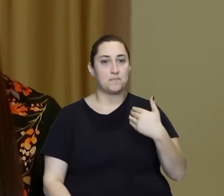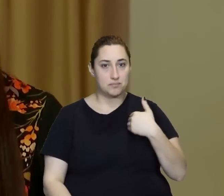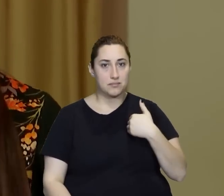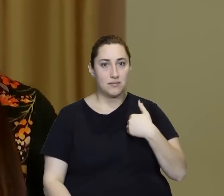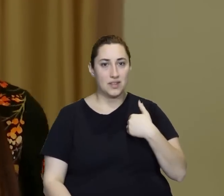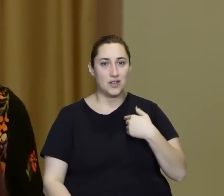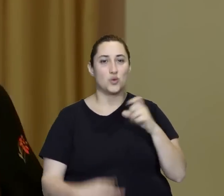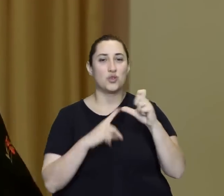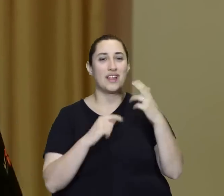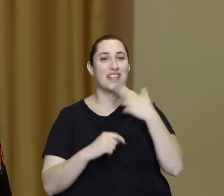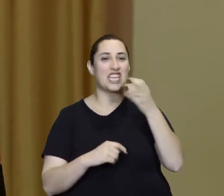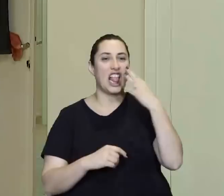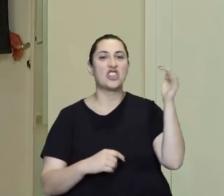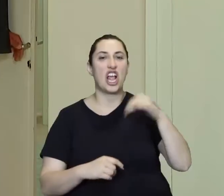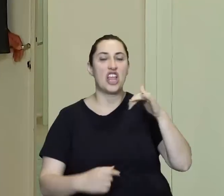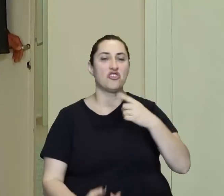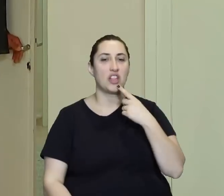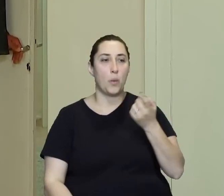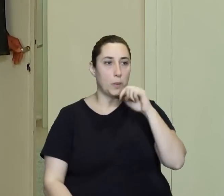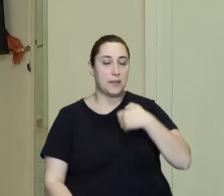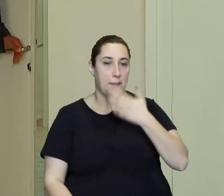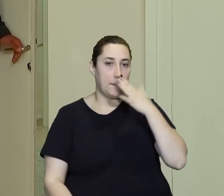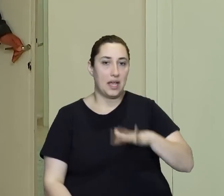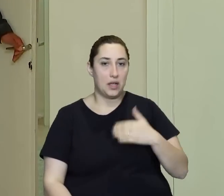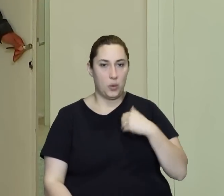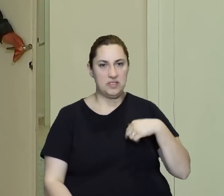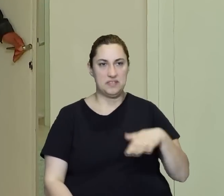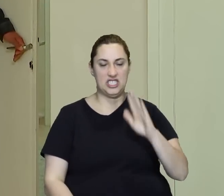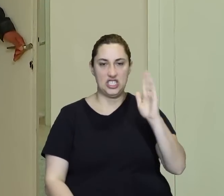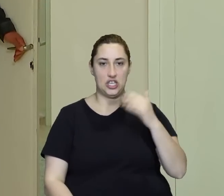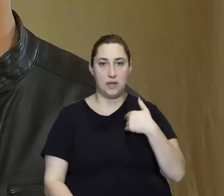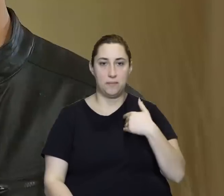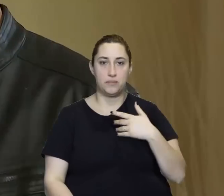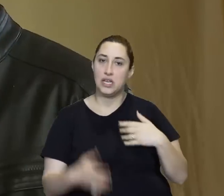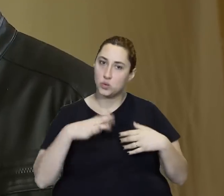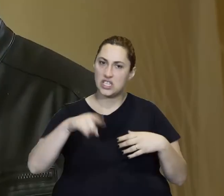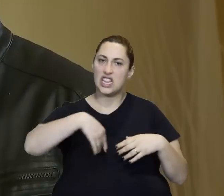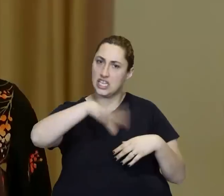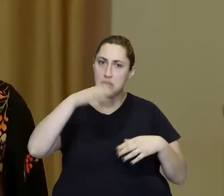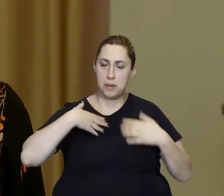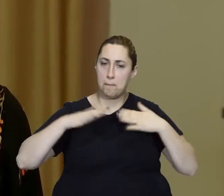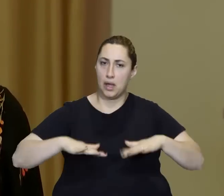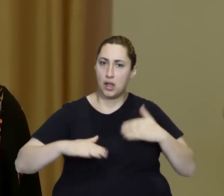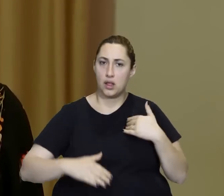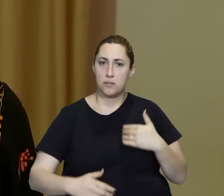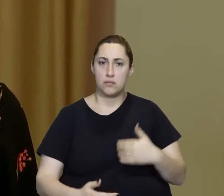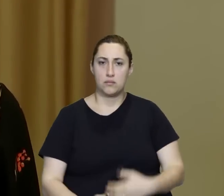de Şükran teyzenin ilaçları gelecekmiş de onu bekliyorum. Gideceğim sonra. İstiyorsan sen git Zehra abla, beklerim